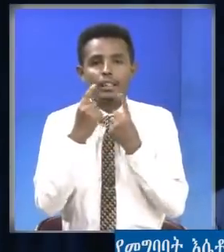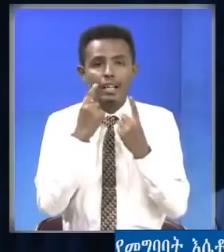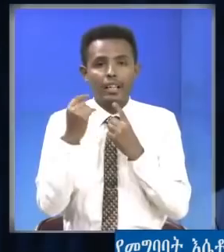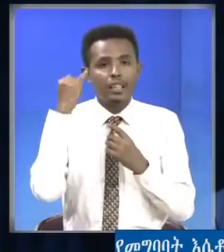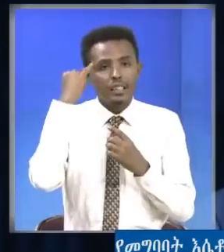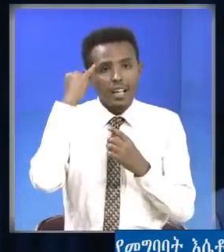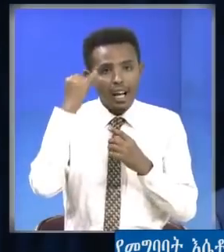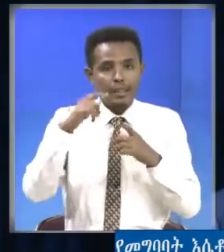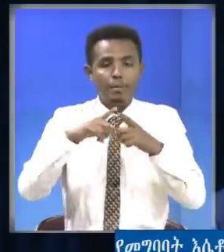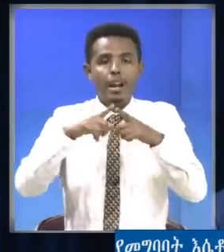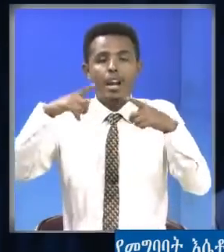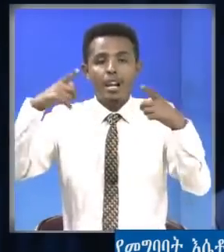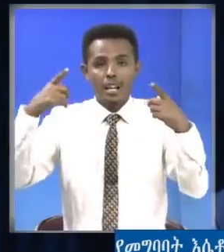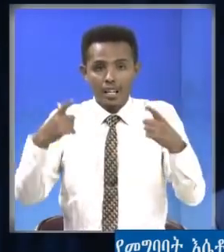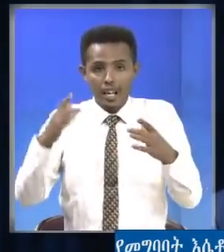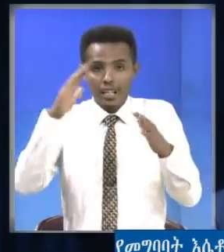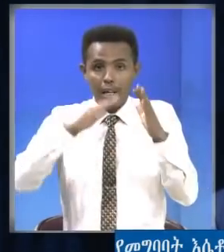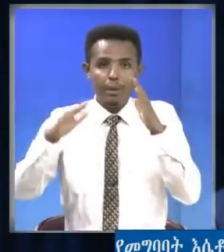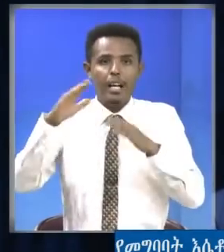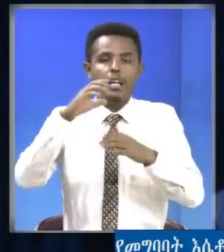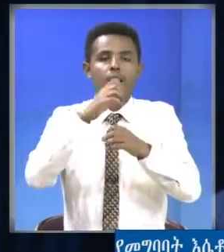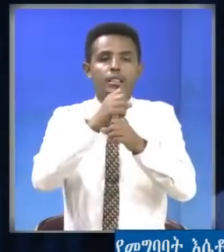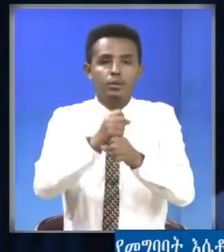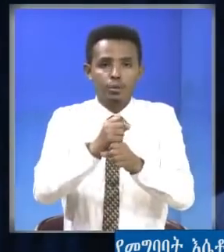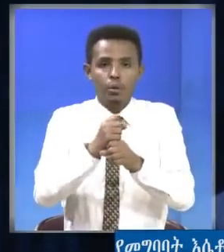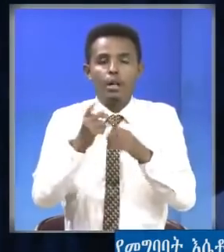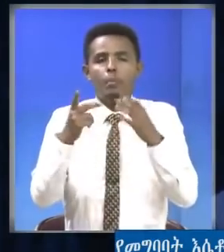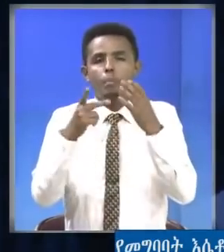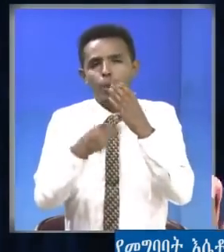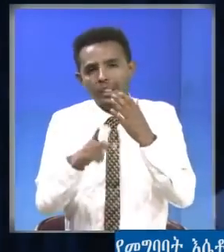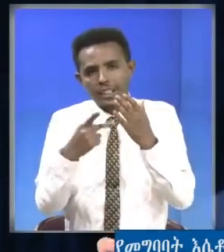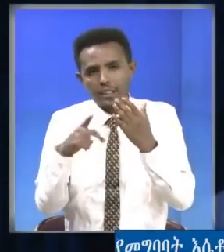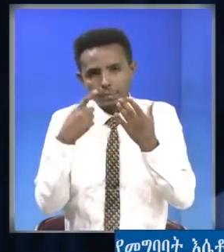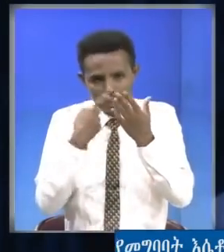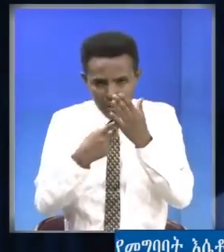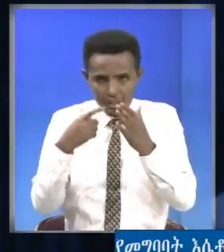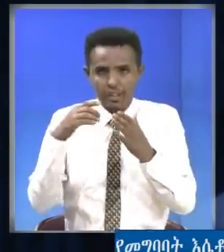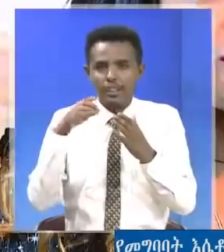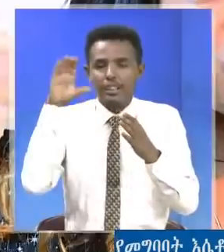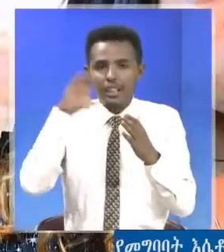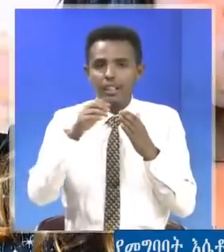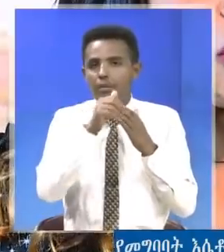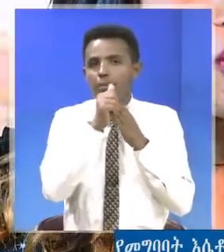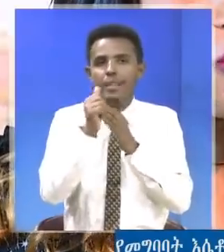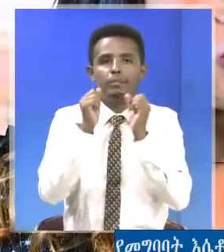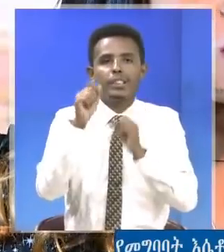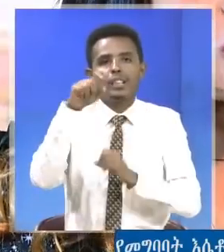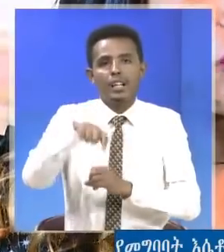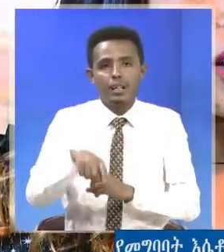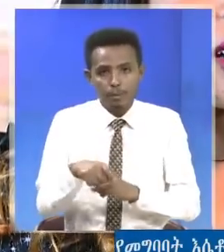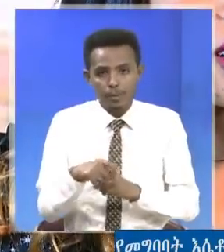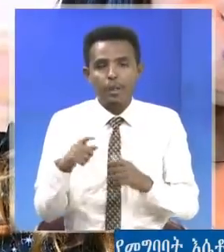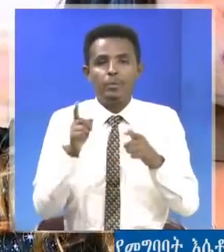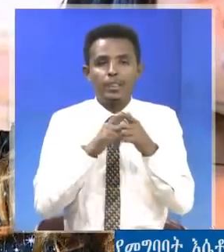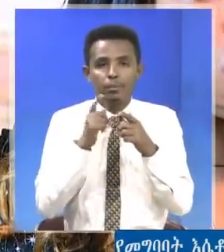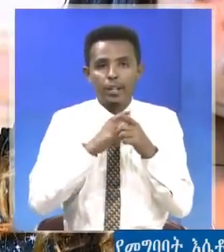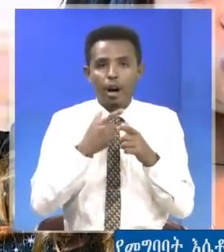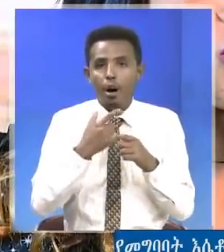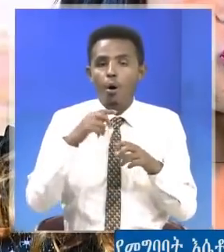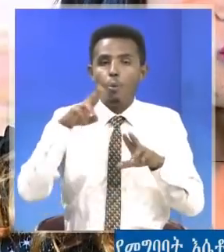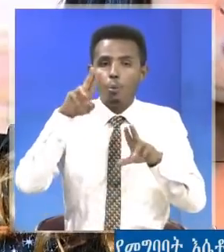ልዕልና የበላይነት ይዞ ፖለቲካችን በዛ የግድ መመራት መቻል አለበት። ስለዚህ ወንበር የሚያመቁትን መጀመሪያ ለራሳቸው